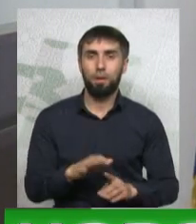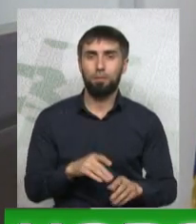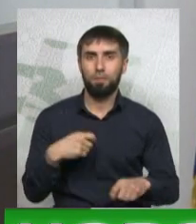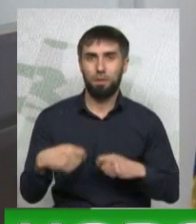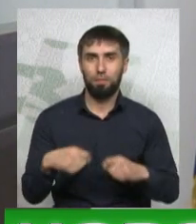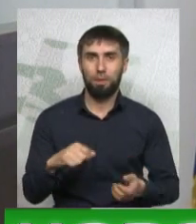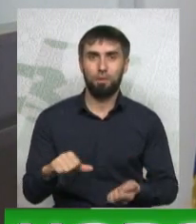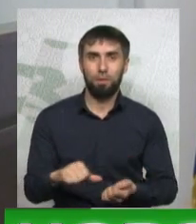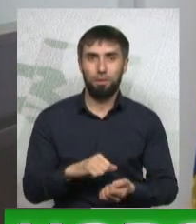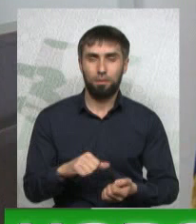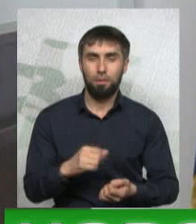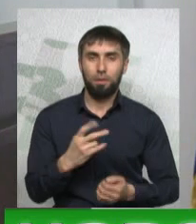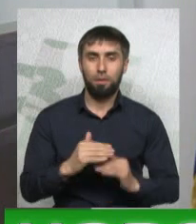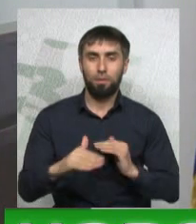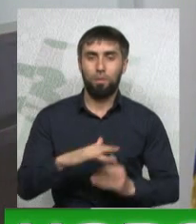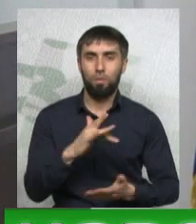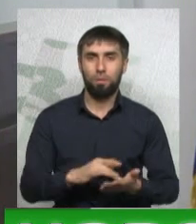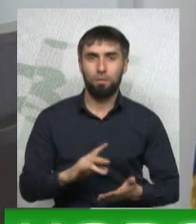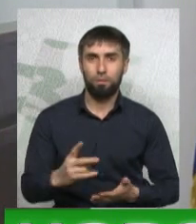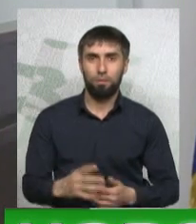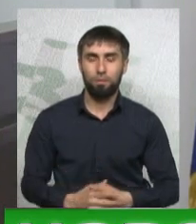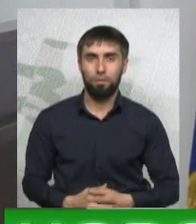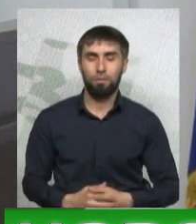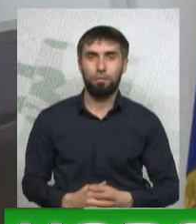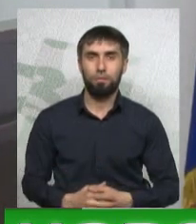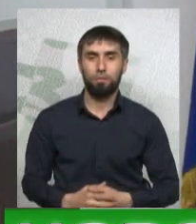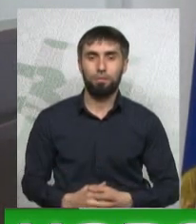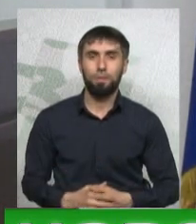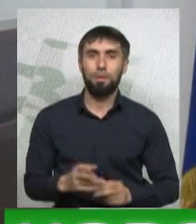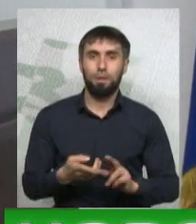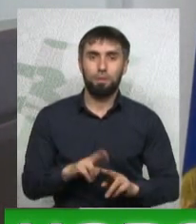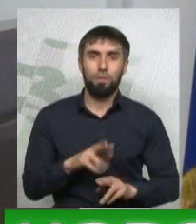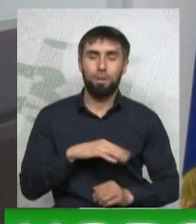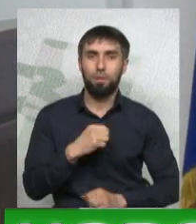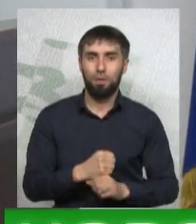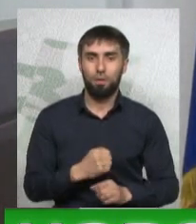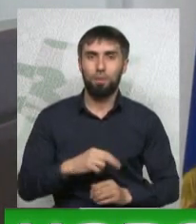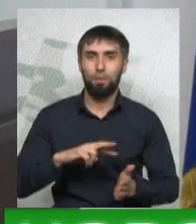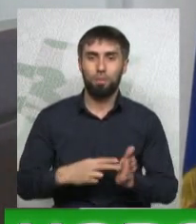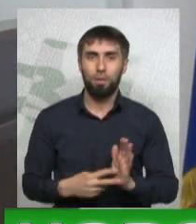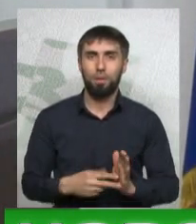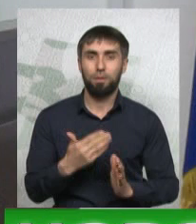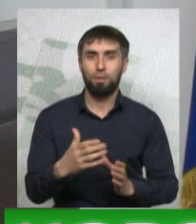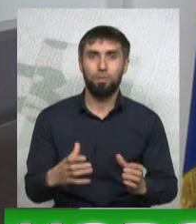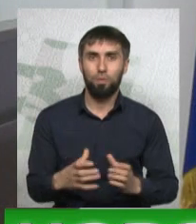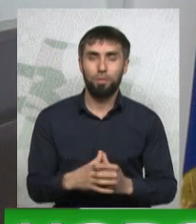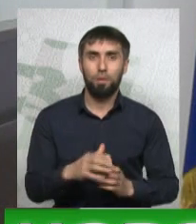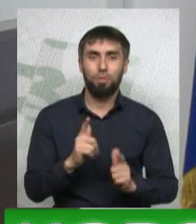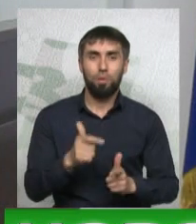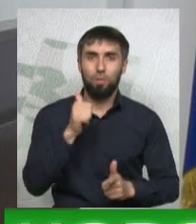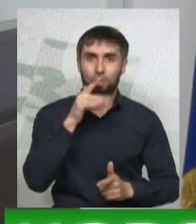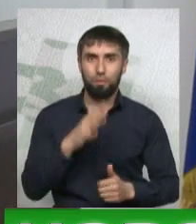реализации наркотических средств на территории города Назрань. Для этого был разработан план с его сообщников, согласно